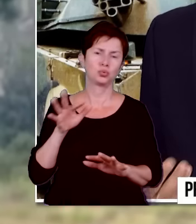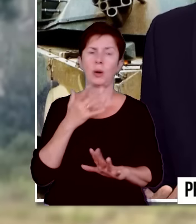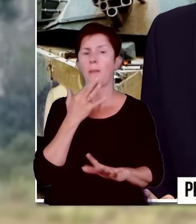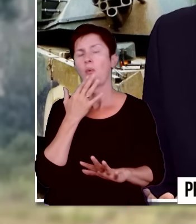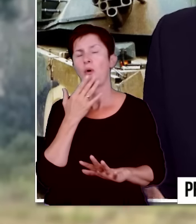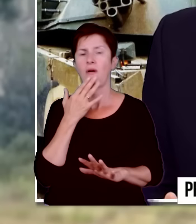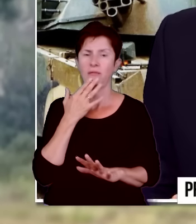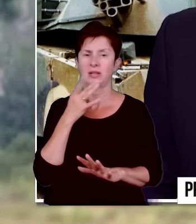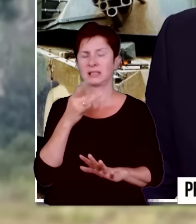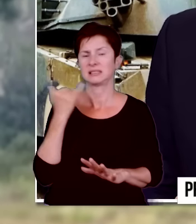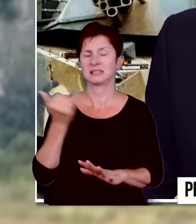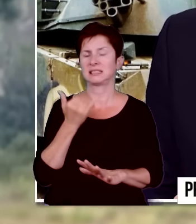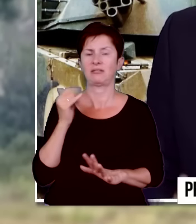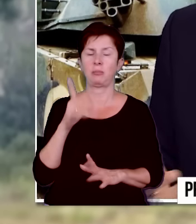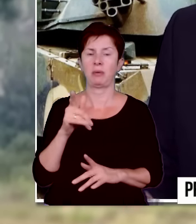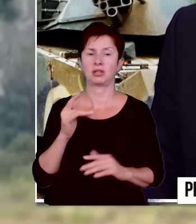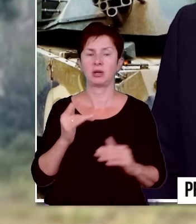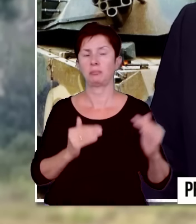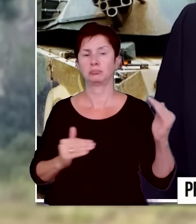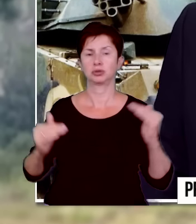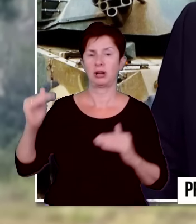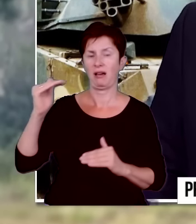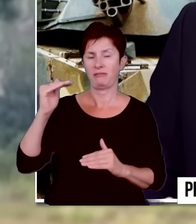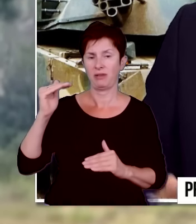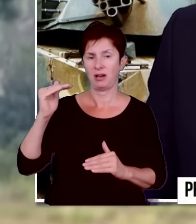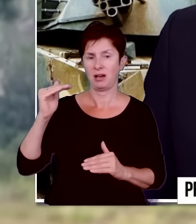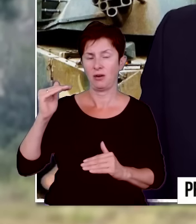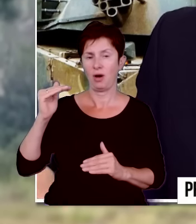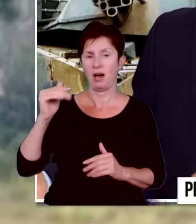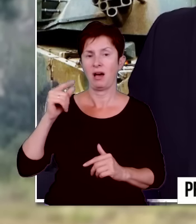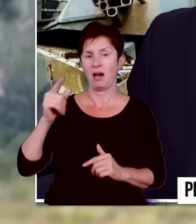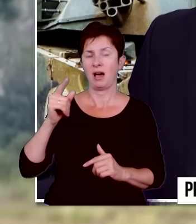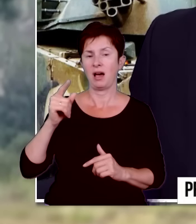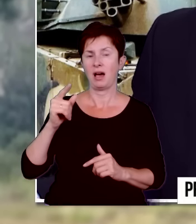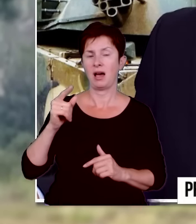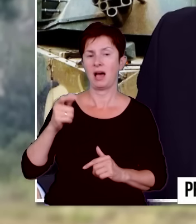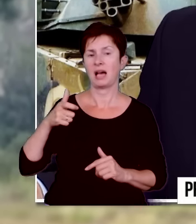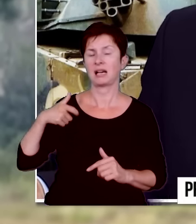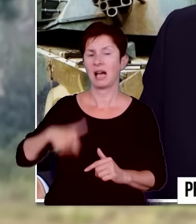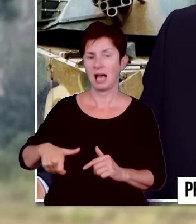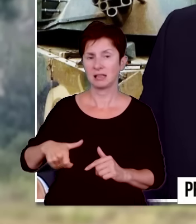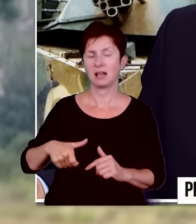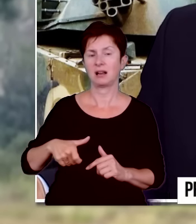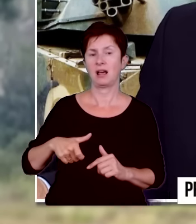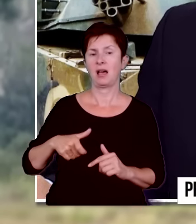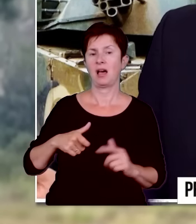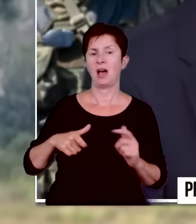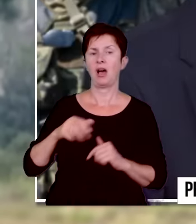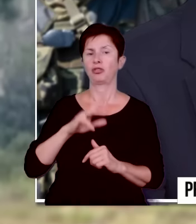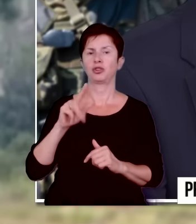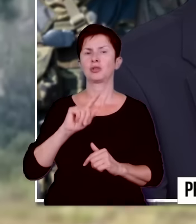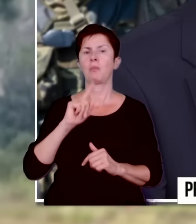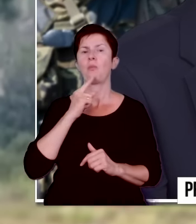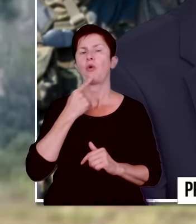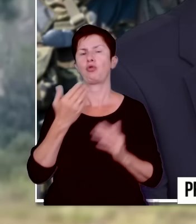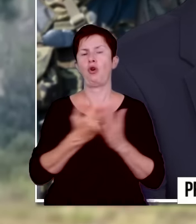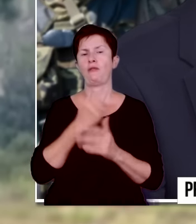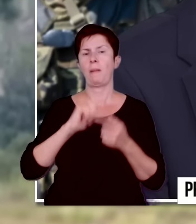będzie przewaga byłych generałów nad politykiem który pierwszy raz wchodzi do resortu obrony narodowej dobrze i moim